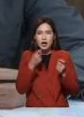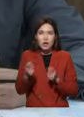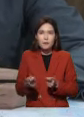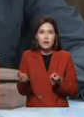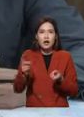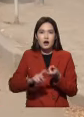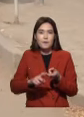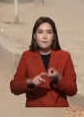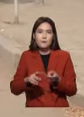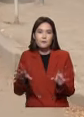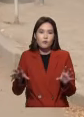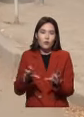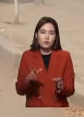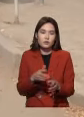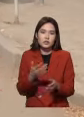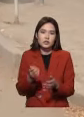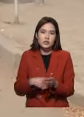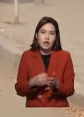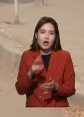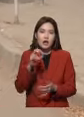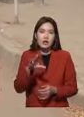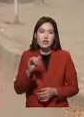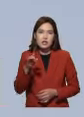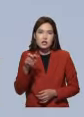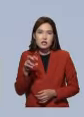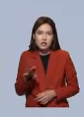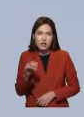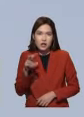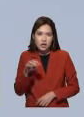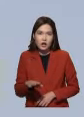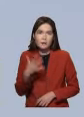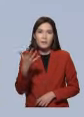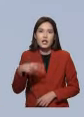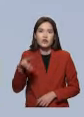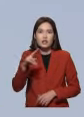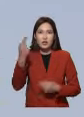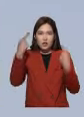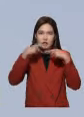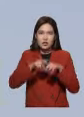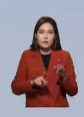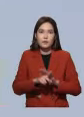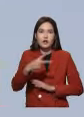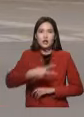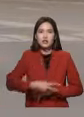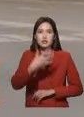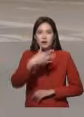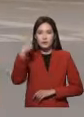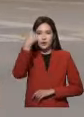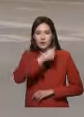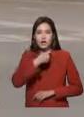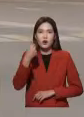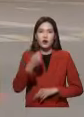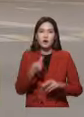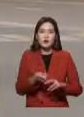байланыс орнату қажет. Қазақ Телеком акционерлік қоғамы 5G технологиясын іске қосып, 2025 жылға қарай Жезқазған